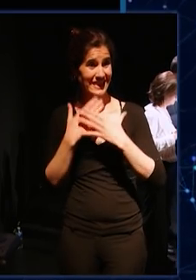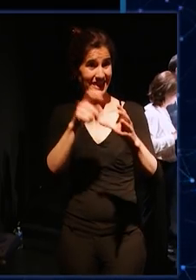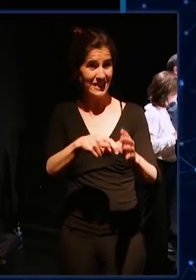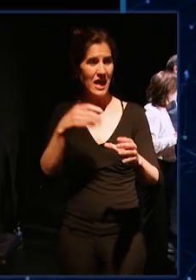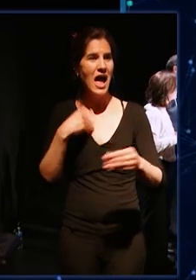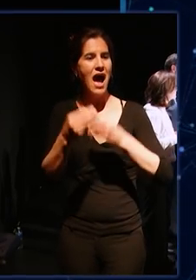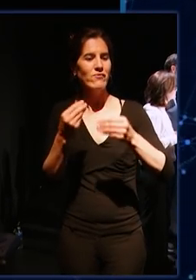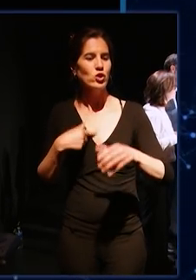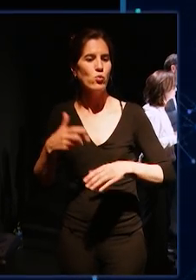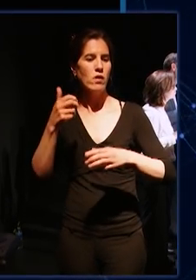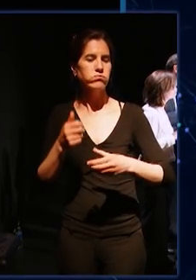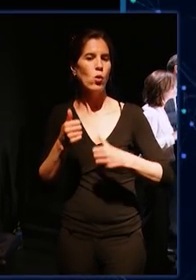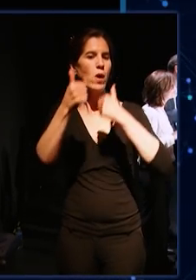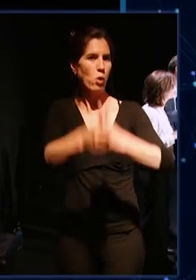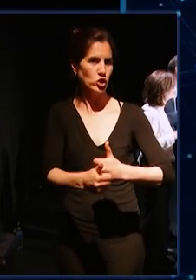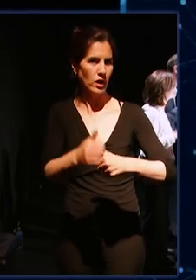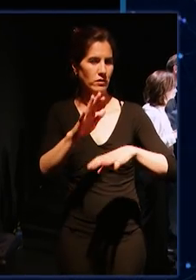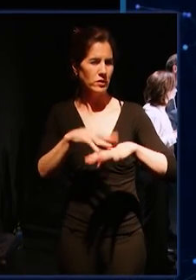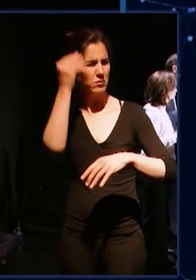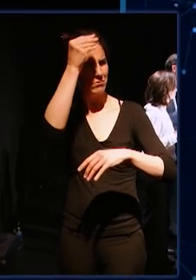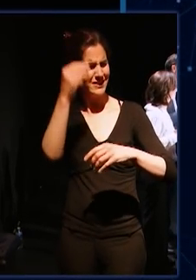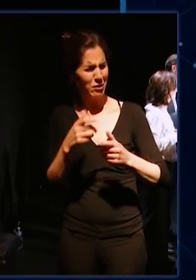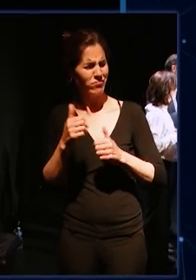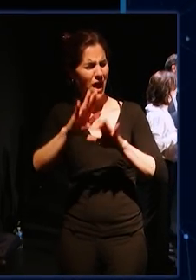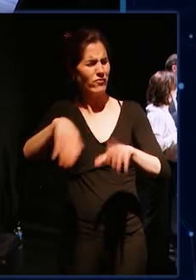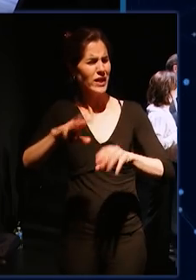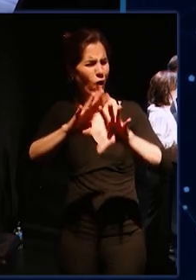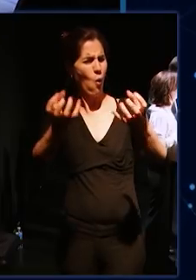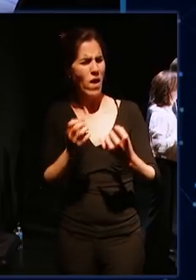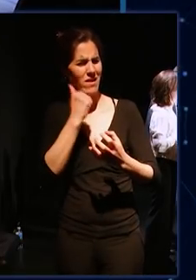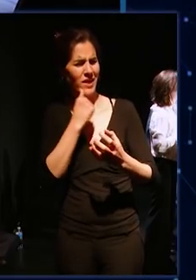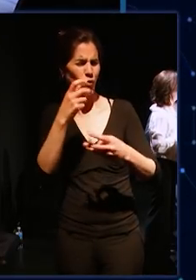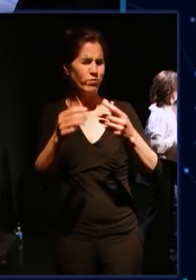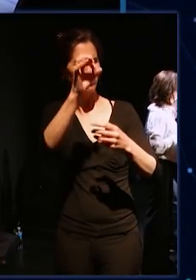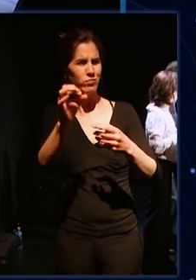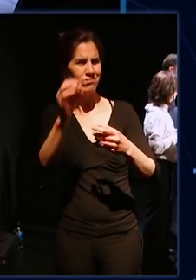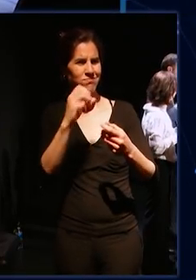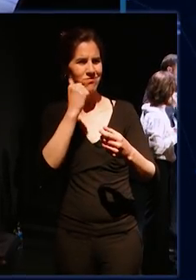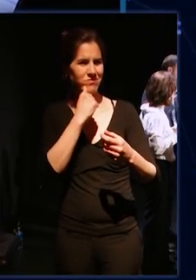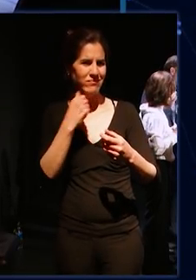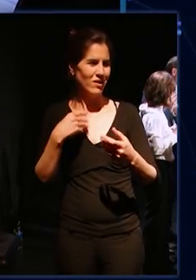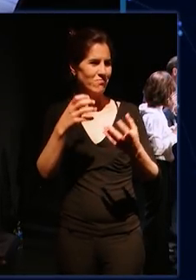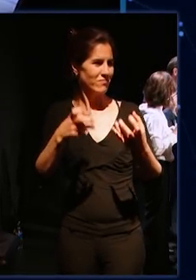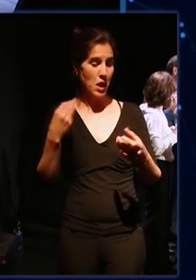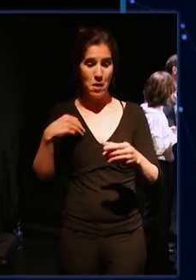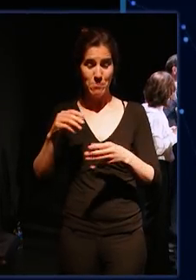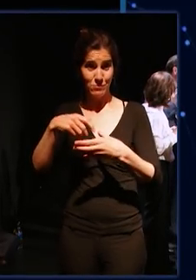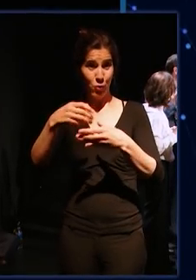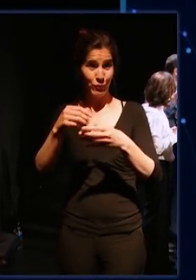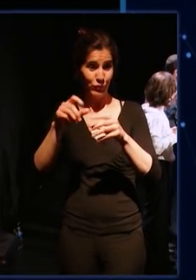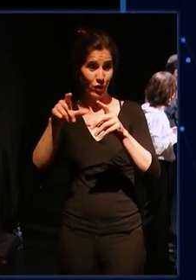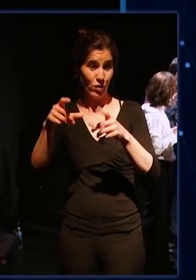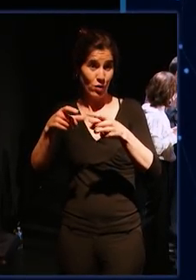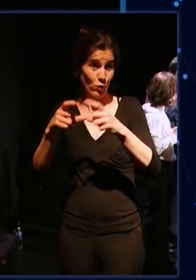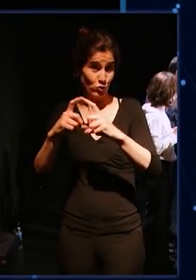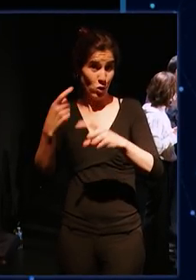porra, una previsió dels resultats que ells creuen que hi hauria aquest diumenge. Són aquests sobres d'aquí, que els